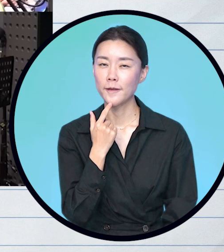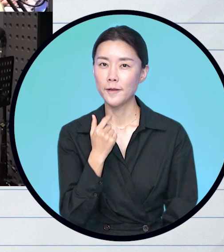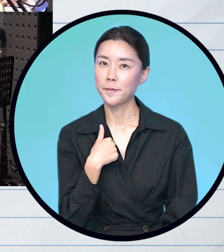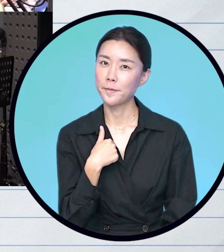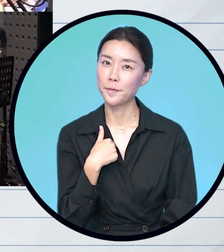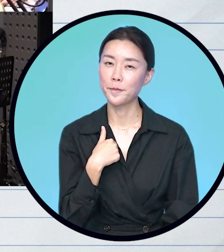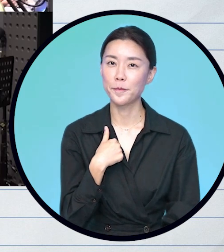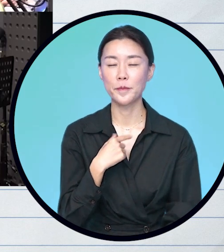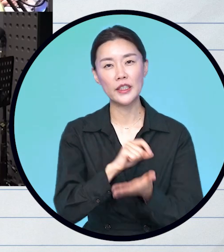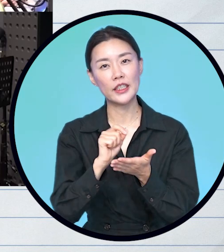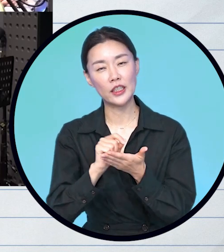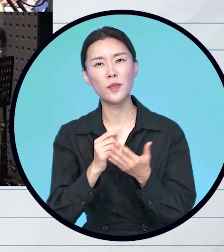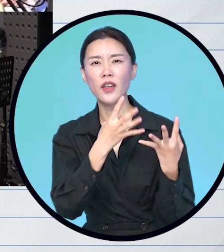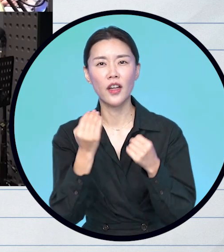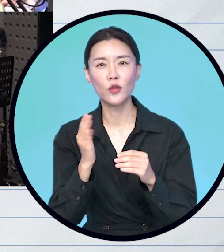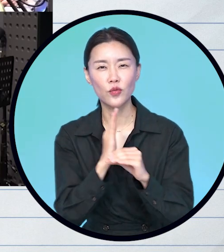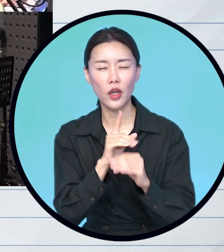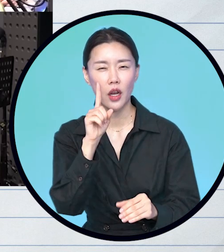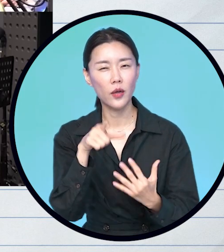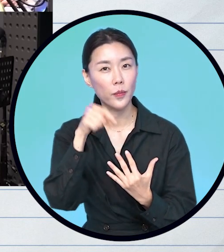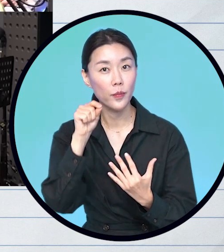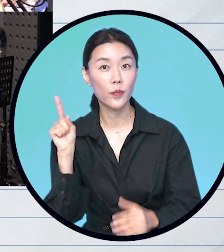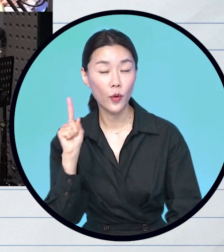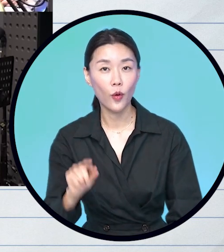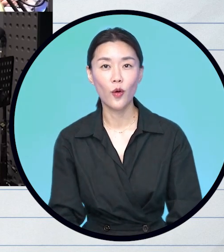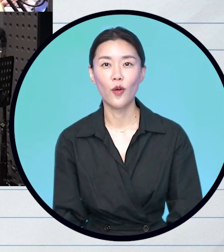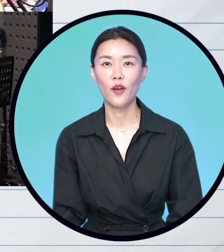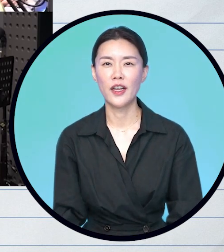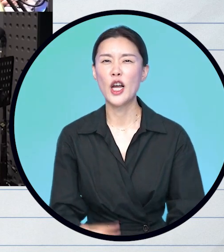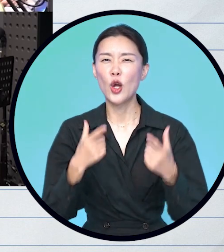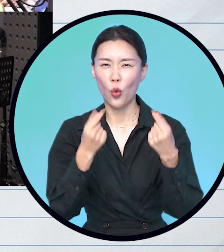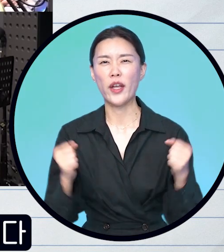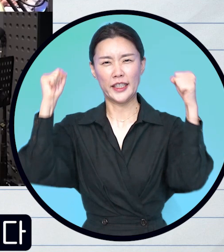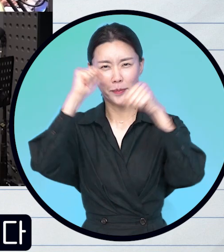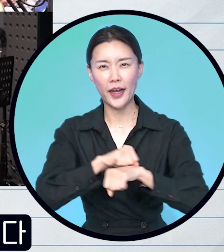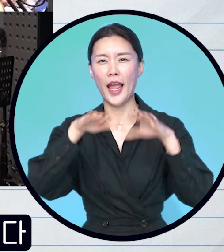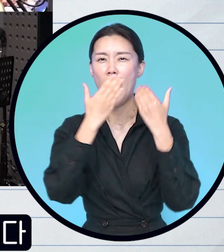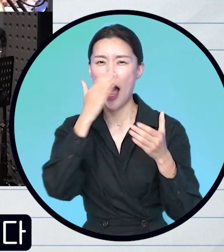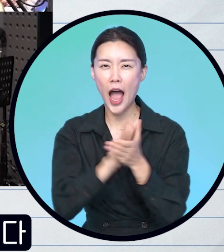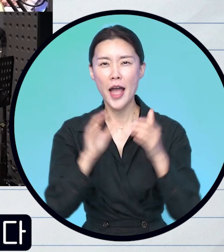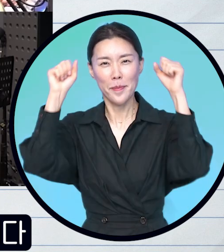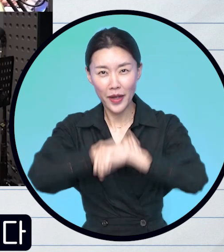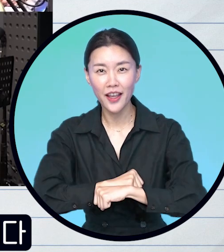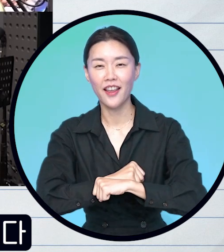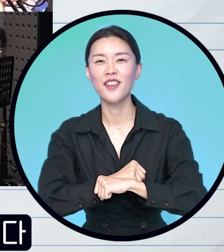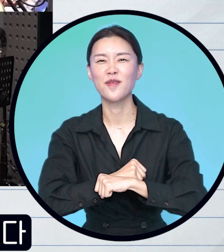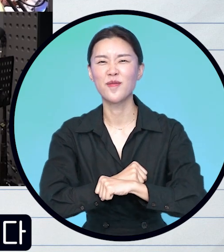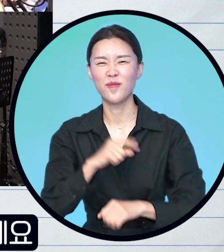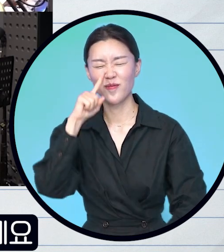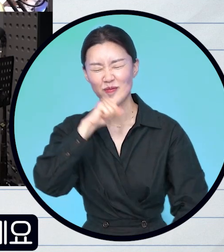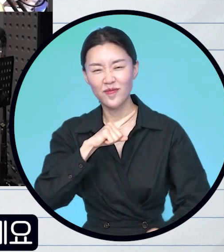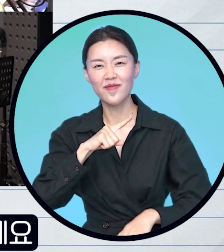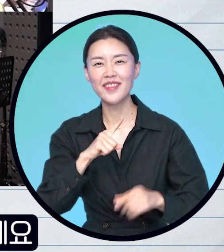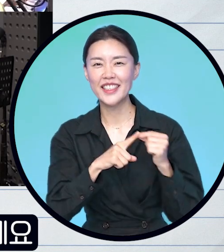작사한 부분 여러 개 있는데 그 중에서 하나 고르자면은 똑같이 망해, 다 같이 망해 저주하는 듯한 못된 구절이